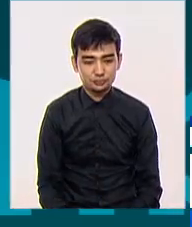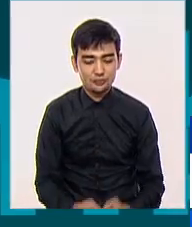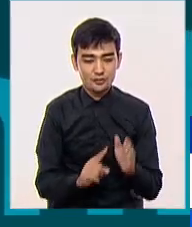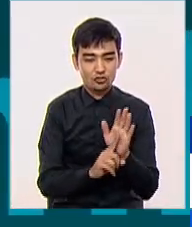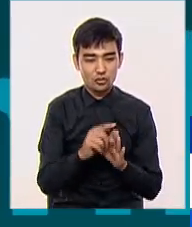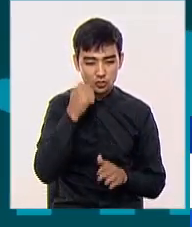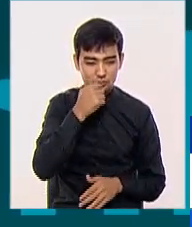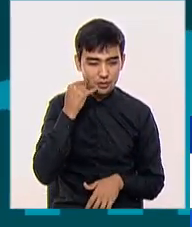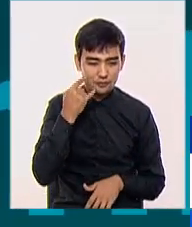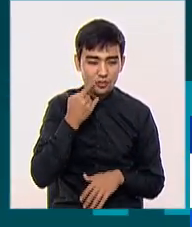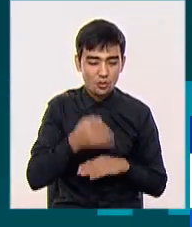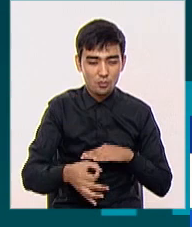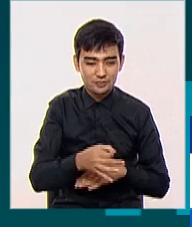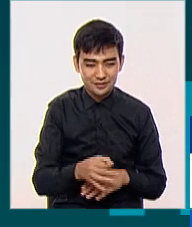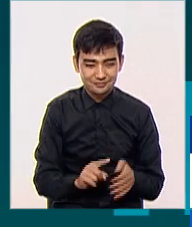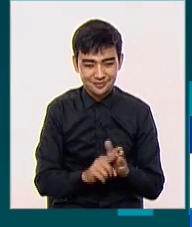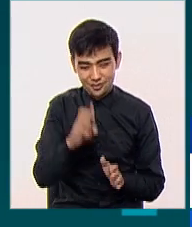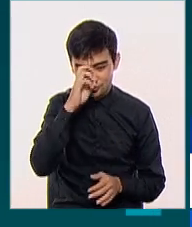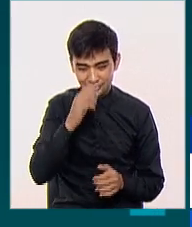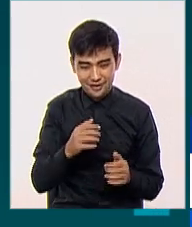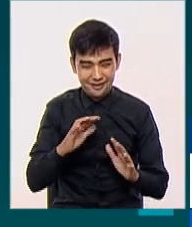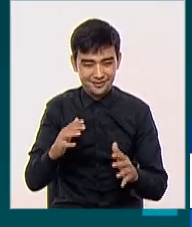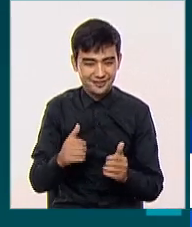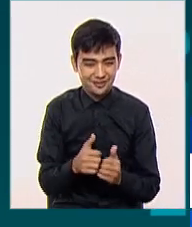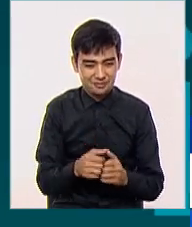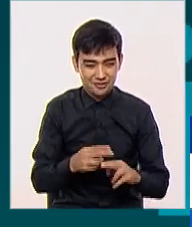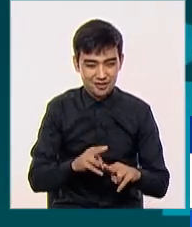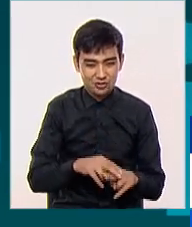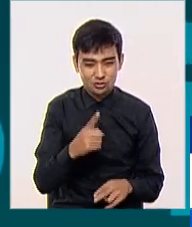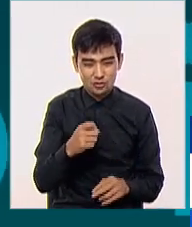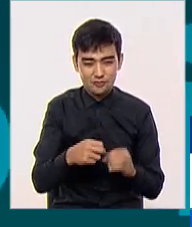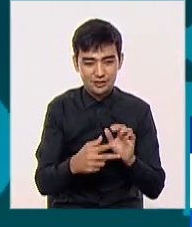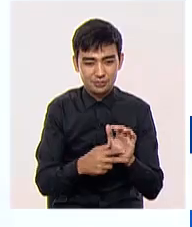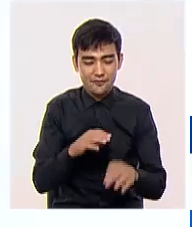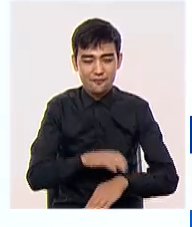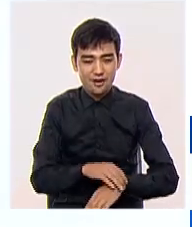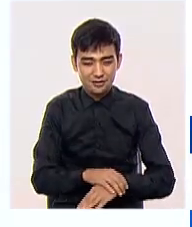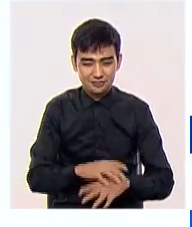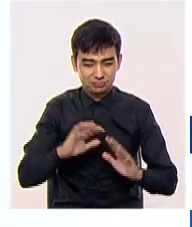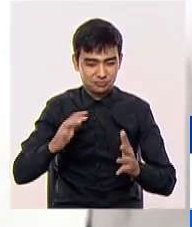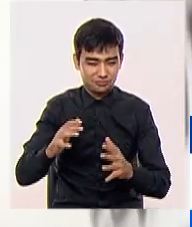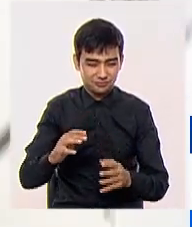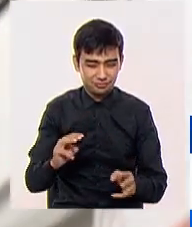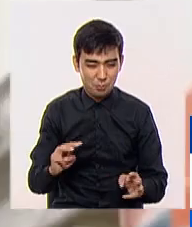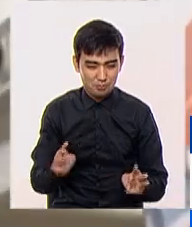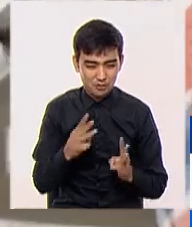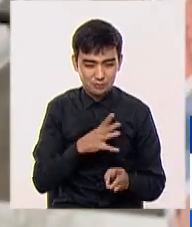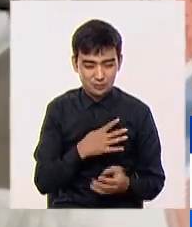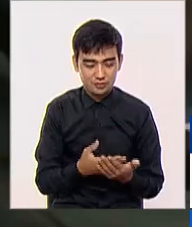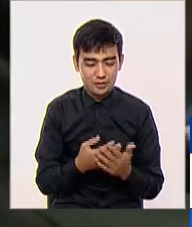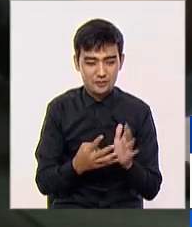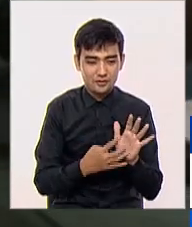года в павлодарской области на территории государственного лесного фонда зарегистрировано 118 фактов лесных пожаров площадью более